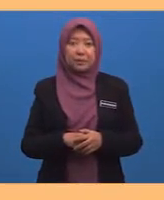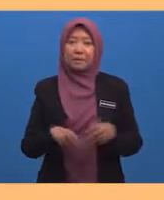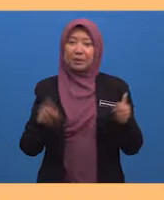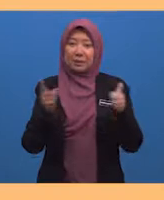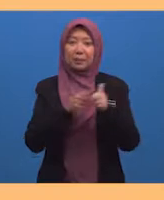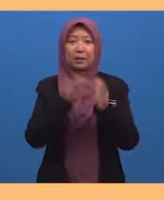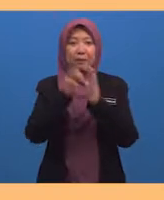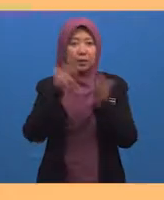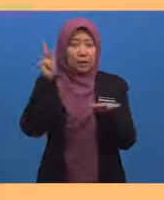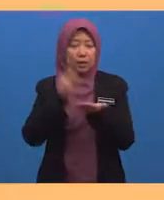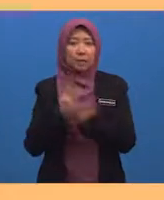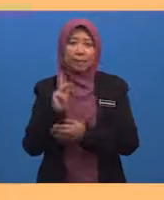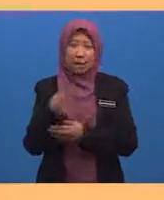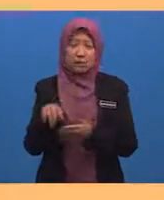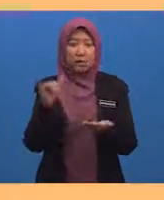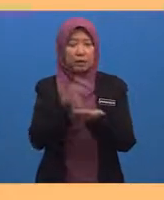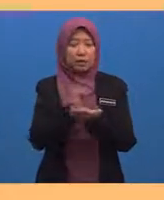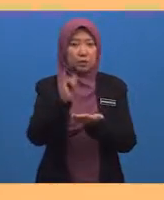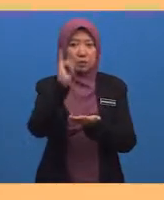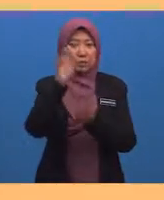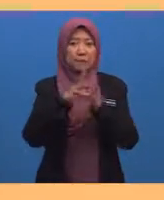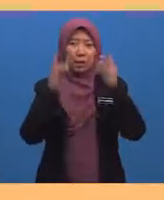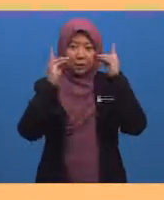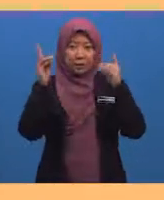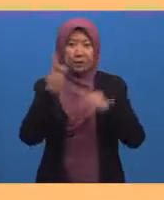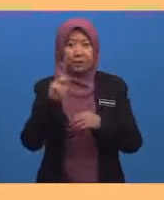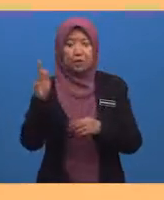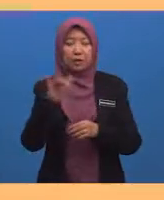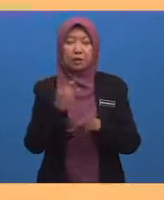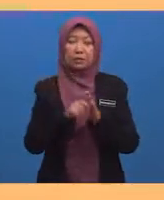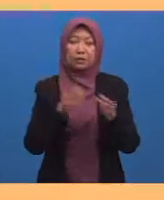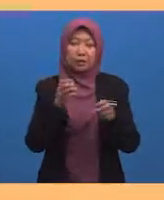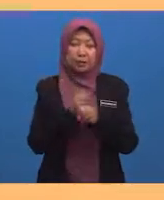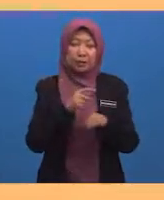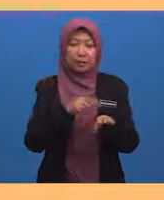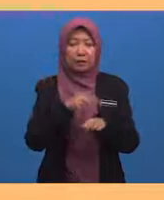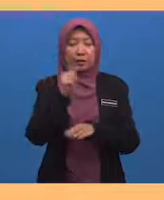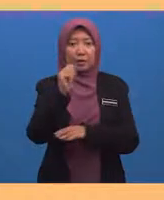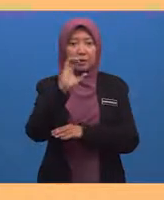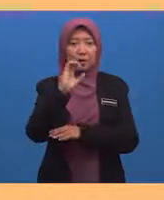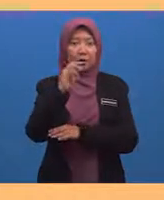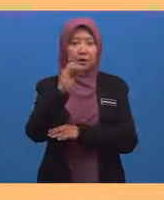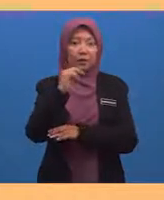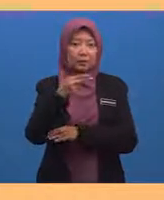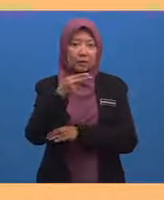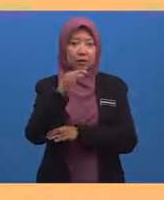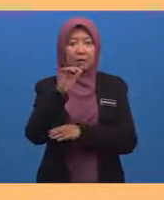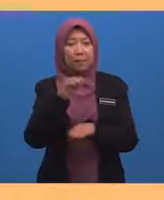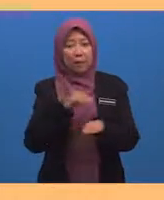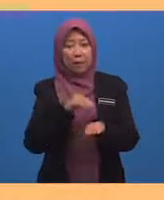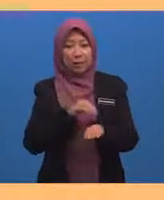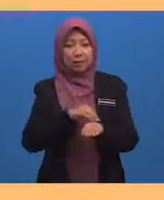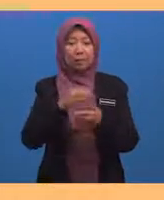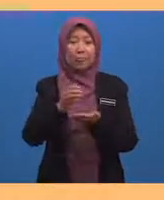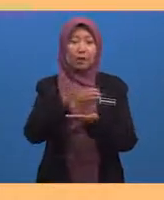pertama, mengenal pasti institusi pendidikan yang terdapat di Aceh pada abad yang ke-16